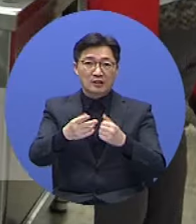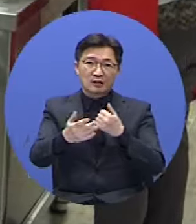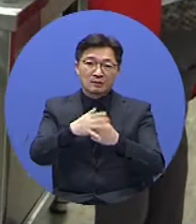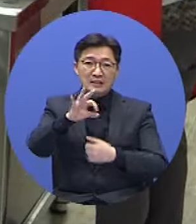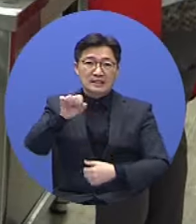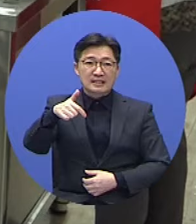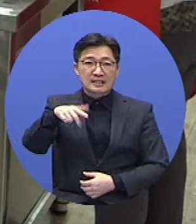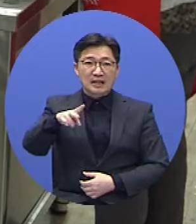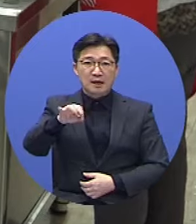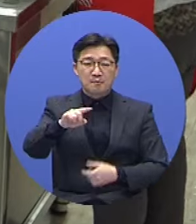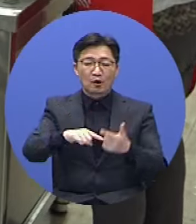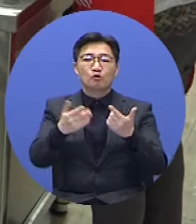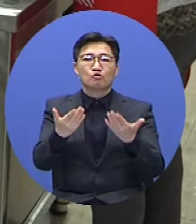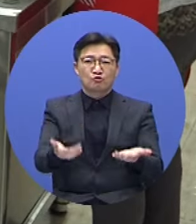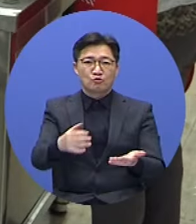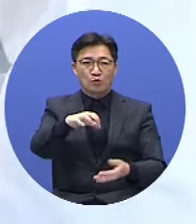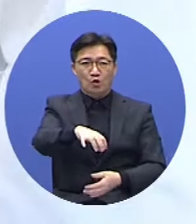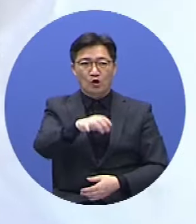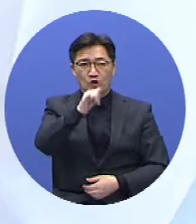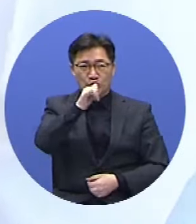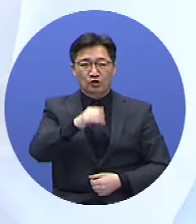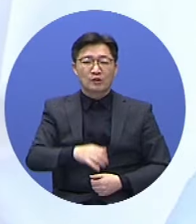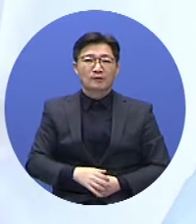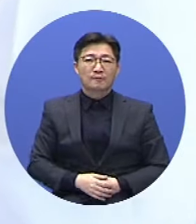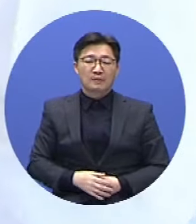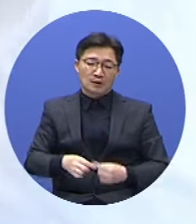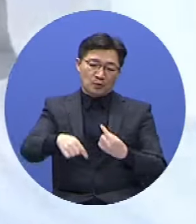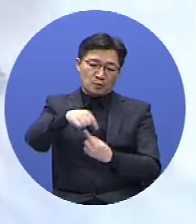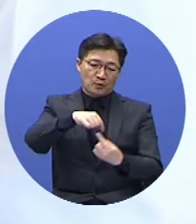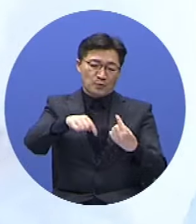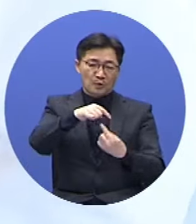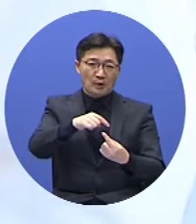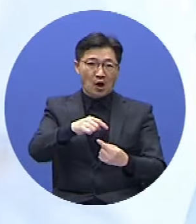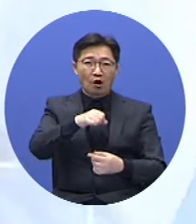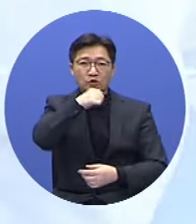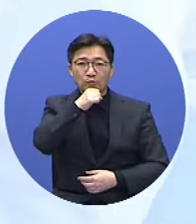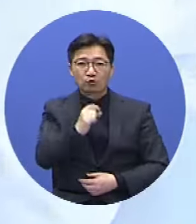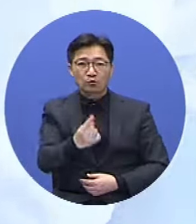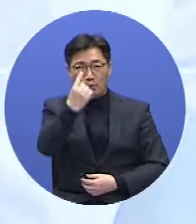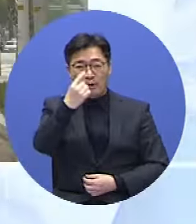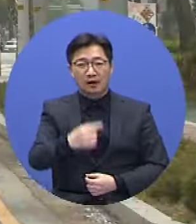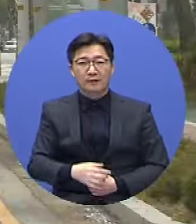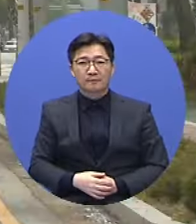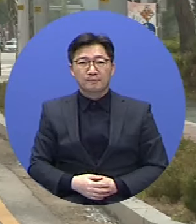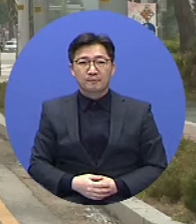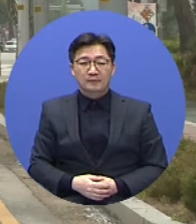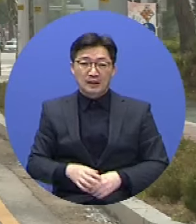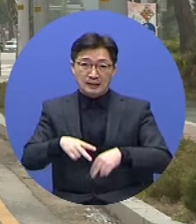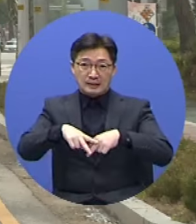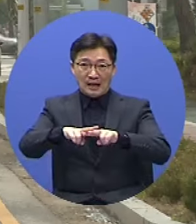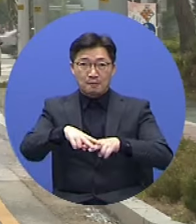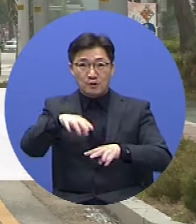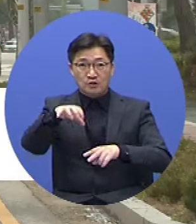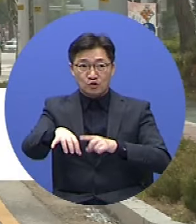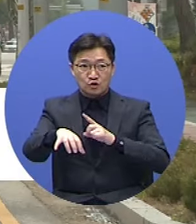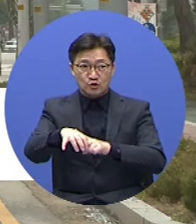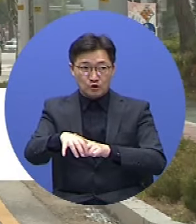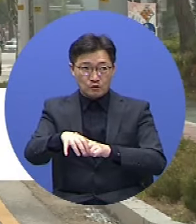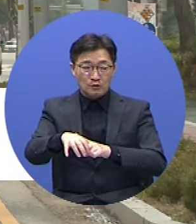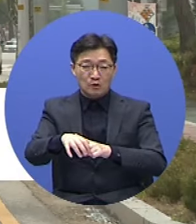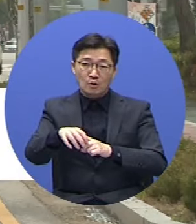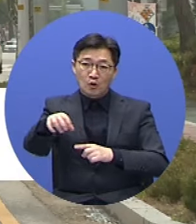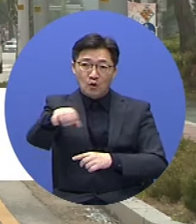인계면에 조성한 휴식 공간인 쉴랜드의 운영이 높은 평가를 받았습니다. 남원시 동충동과